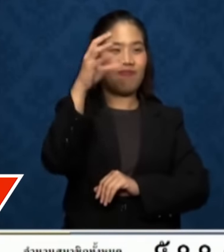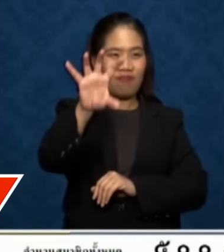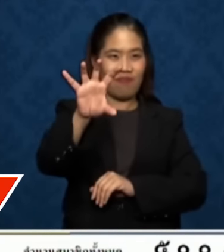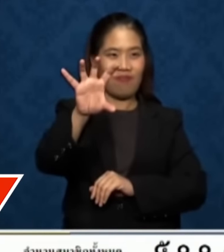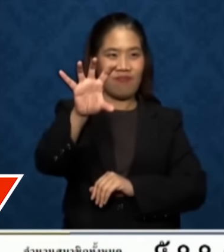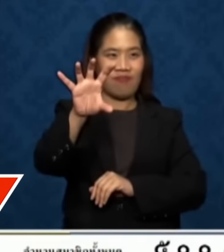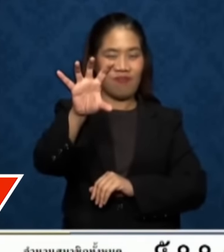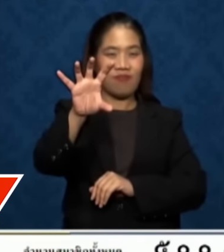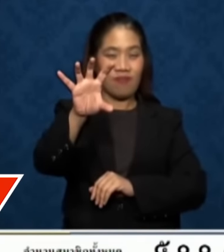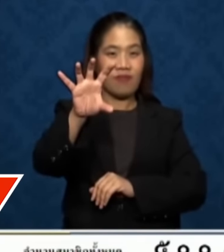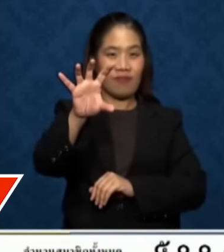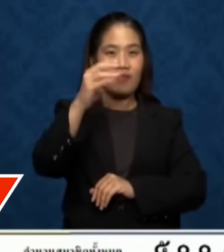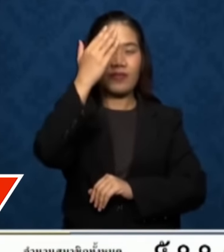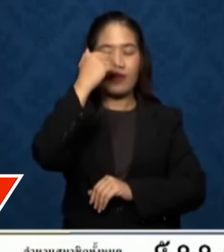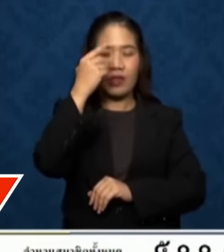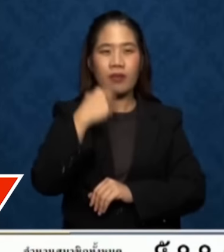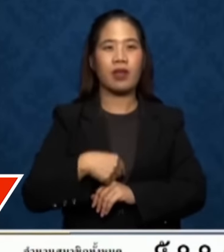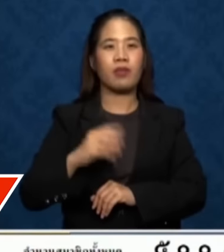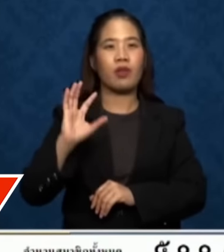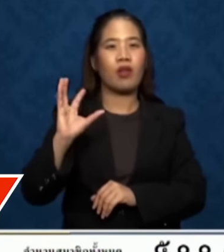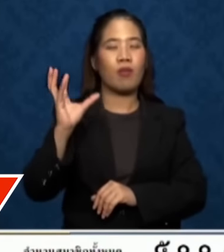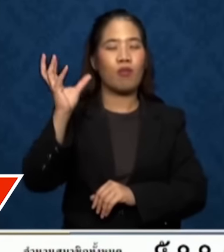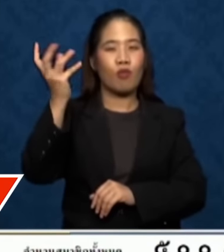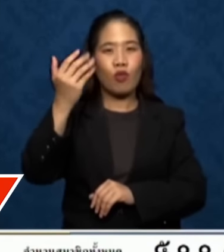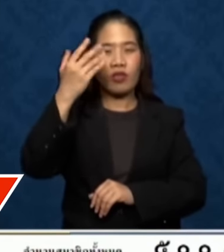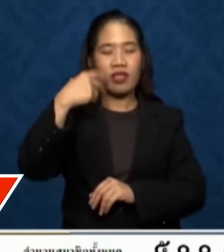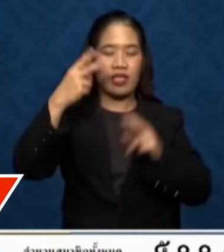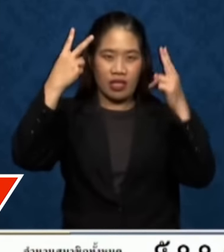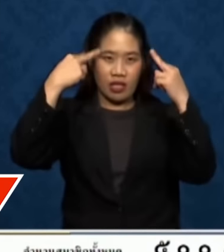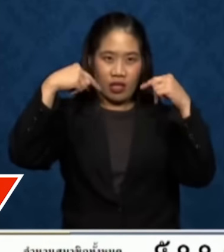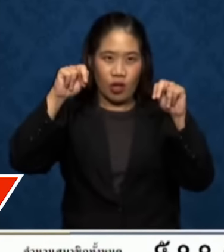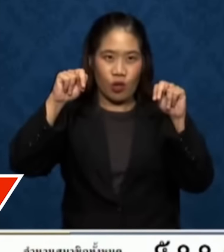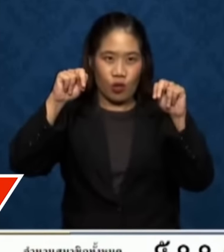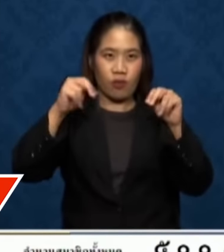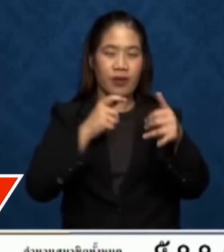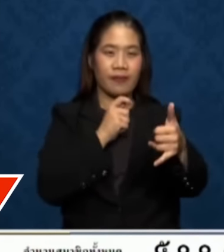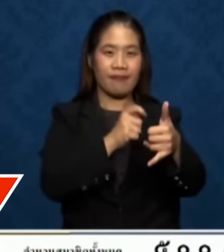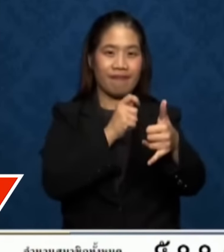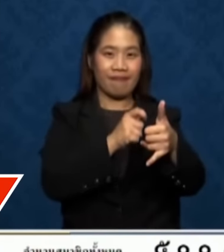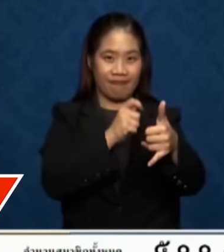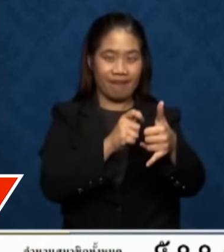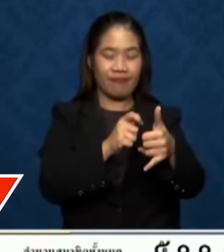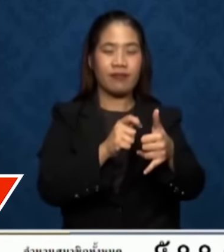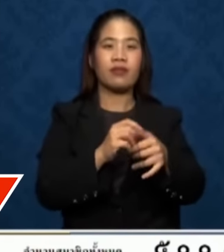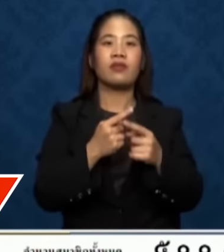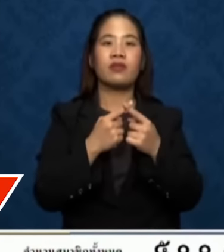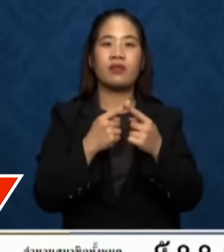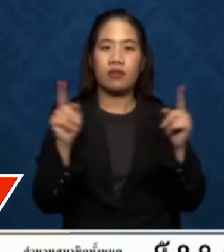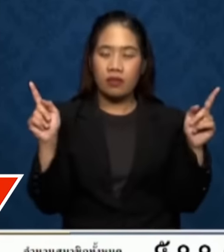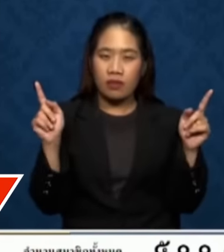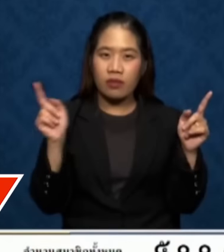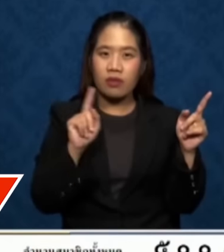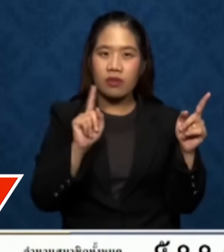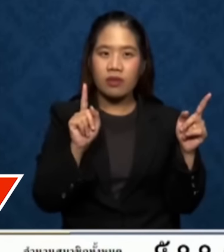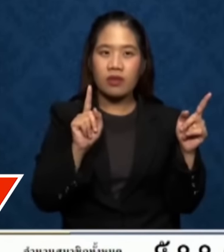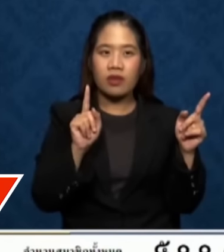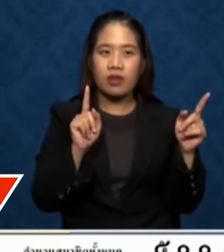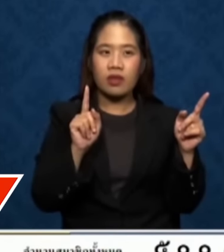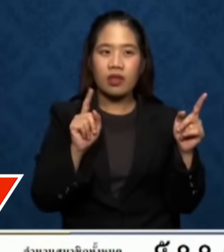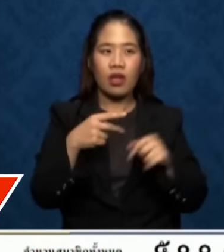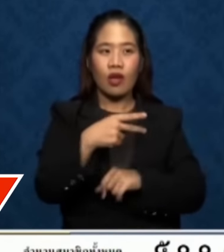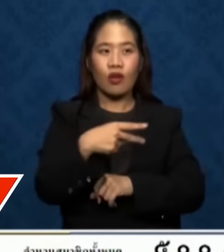Timeซึ่งเป็นนิตยสารระดับโลกที่นายกรัฐมนตรีได้ให้สัมภาษณ์ไว้นะคะแต่ก็ลบ